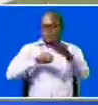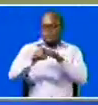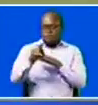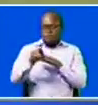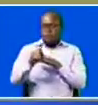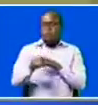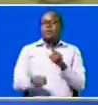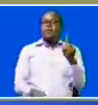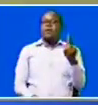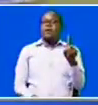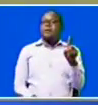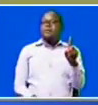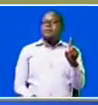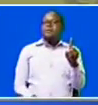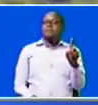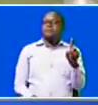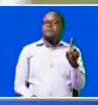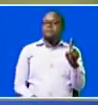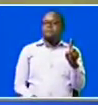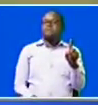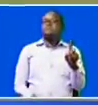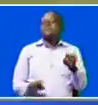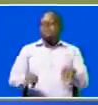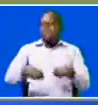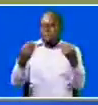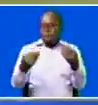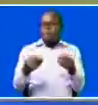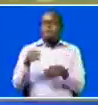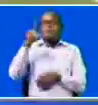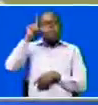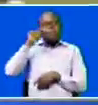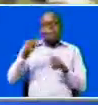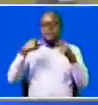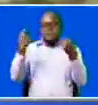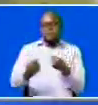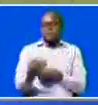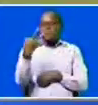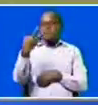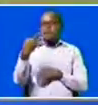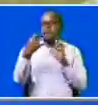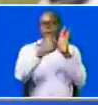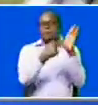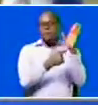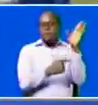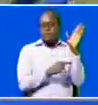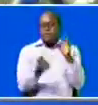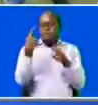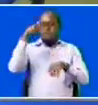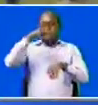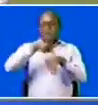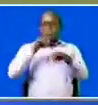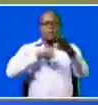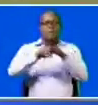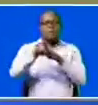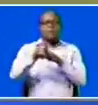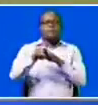Darius Msaga katika kipindi cha kwanza na kuipa timu hiyo ya Pwani alama tatu muhimu na ushindi wa kwanza kwa kocha mpya